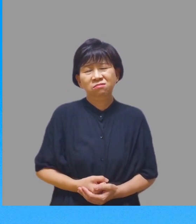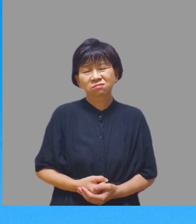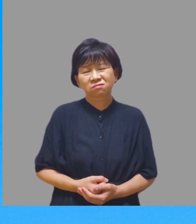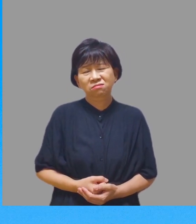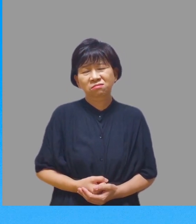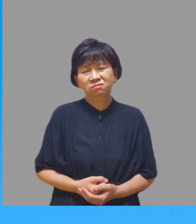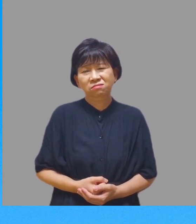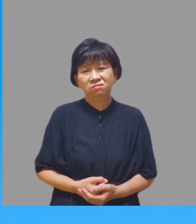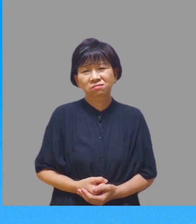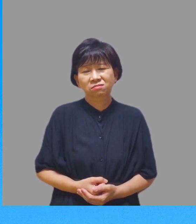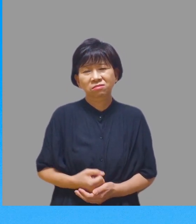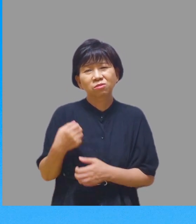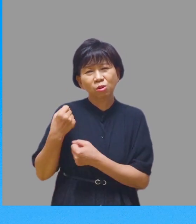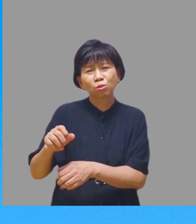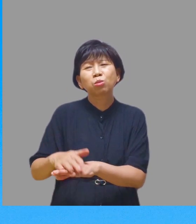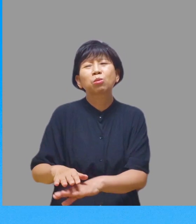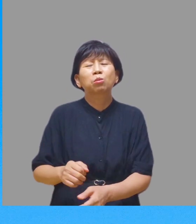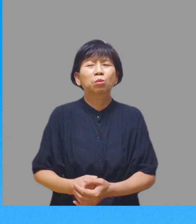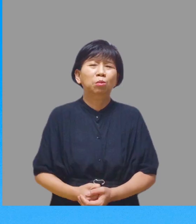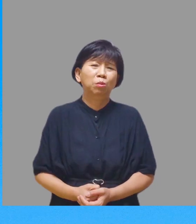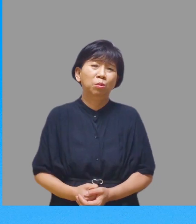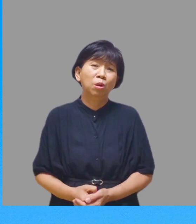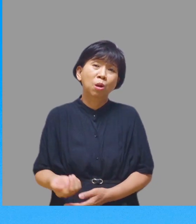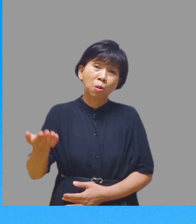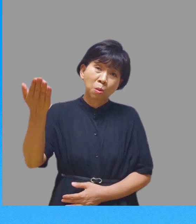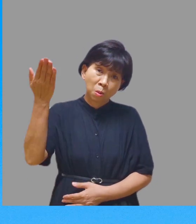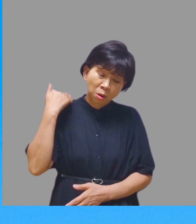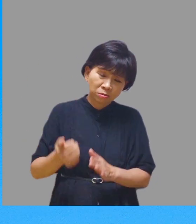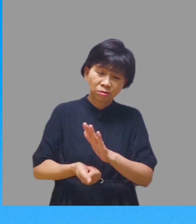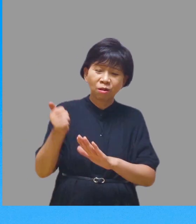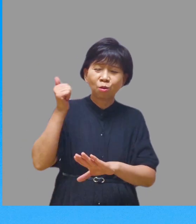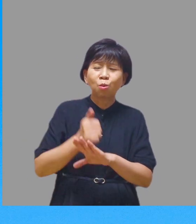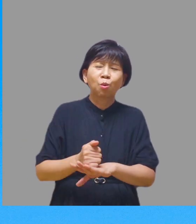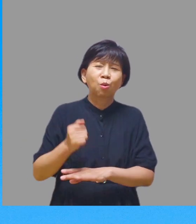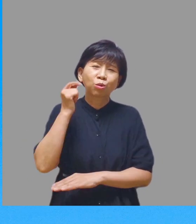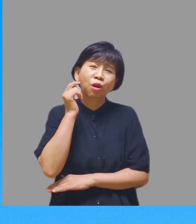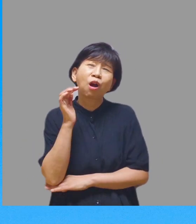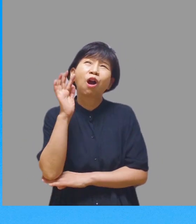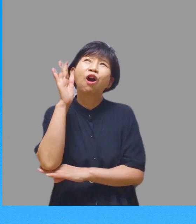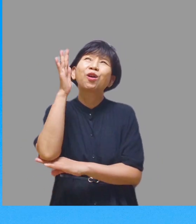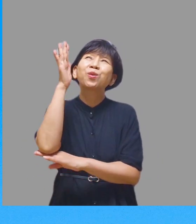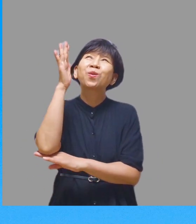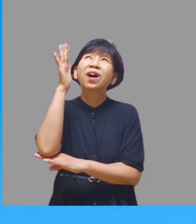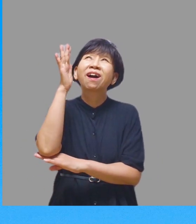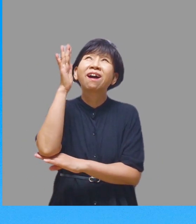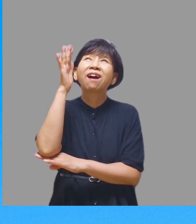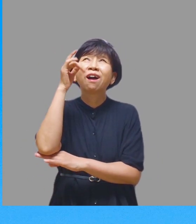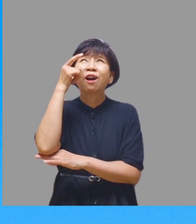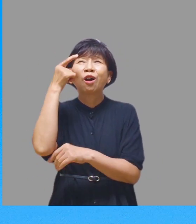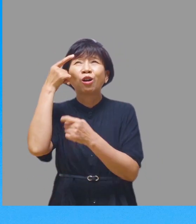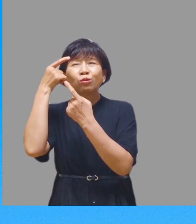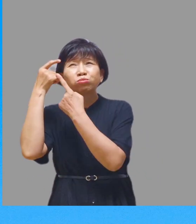괴로워하고 있는 거죠. 또 어떤 분들은요, 과거의 성공과 영광에 머물러서 앞으로 나아가지 못해요.